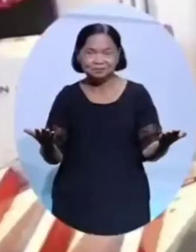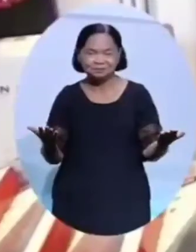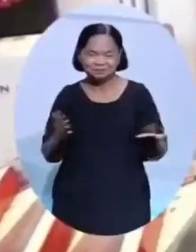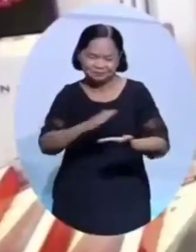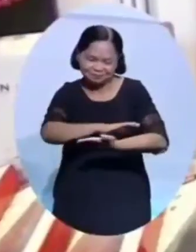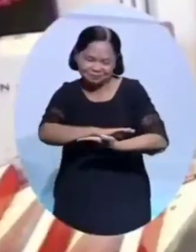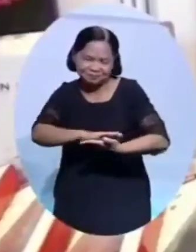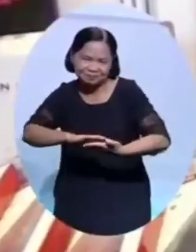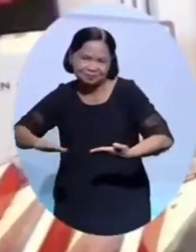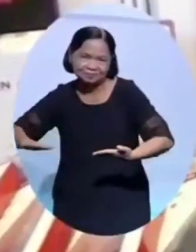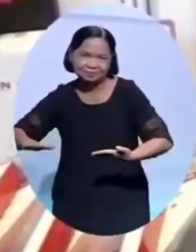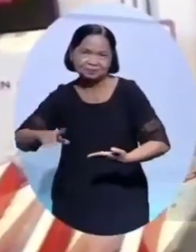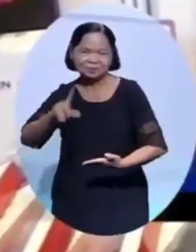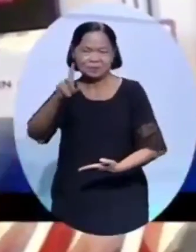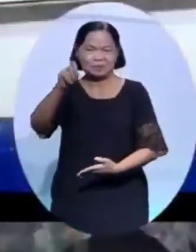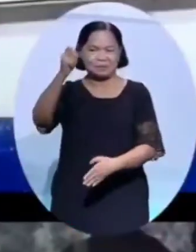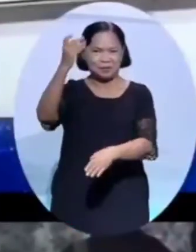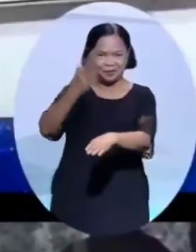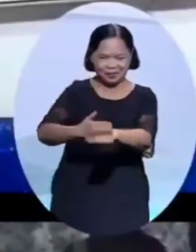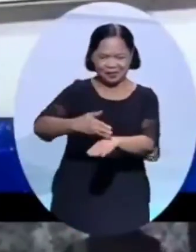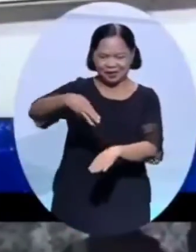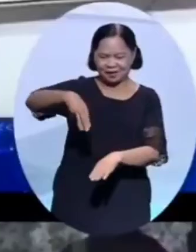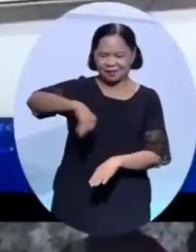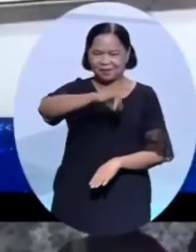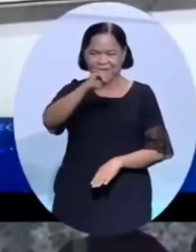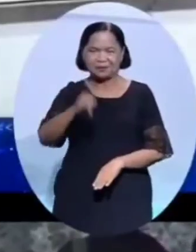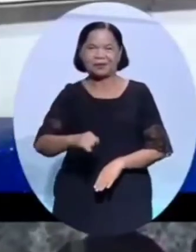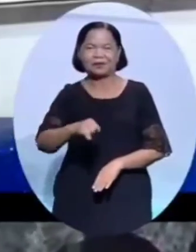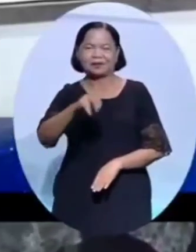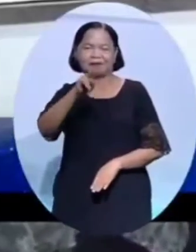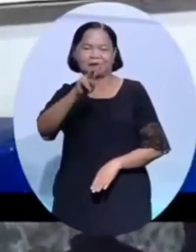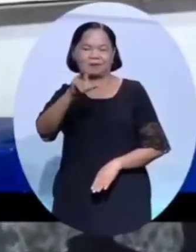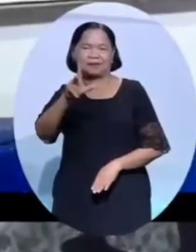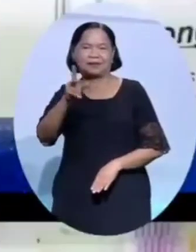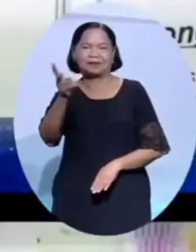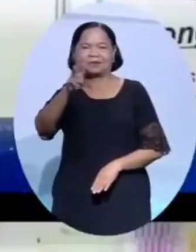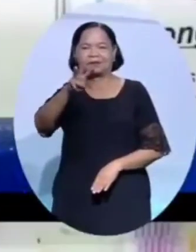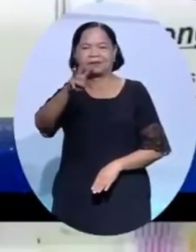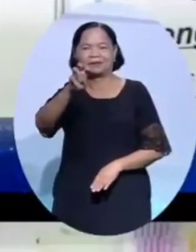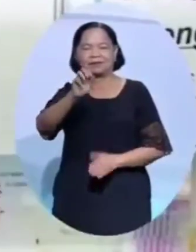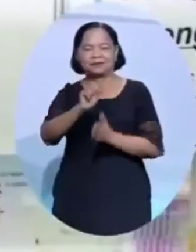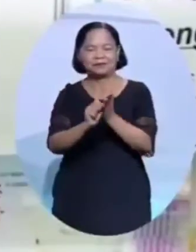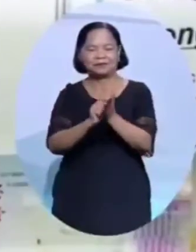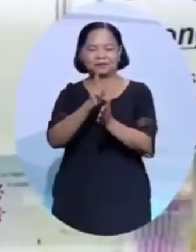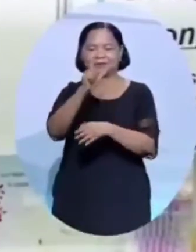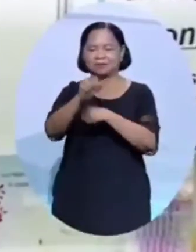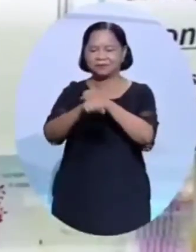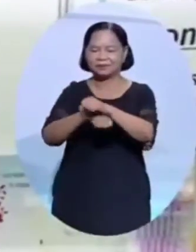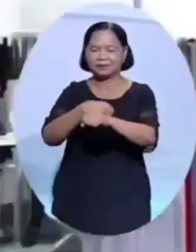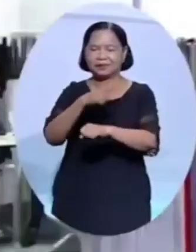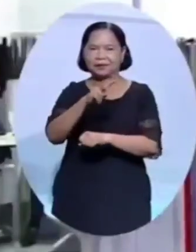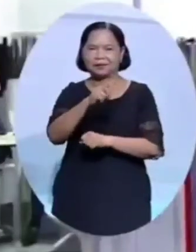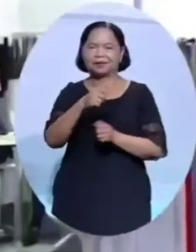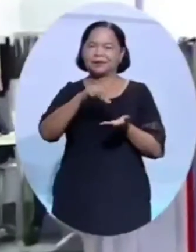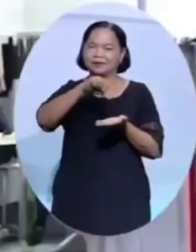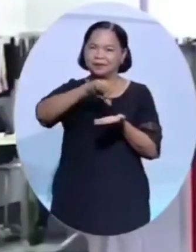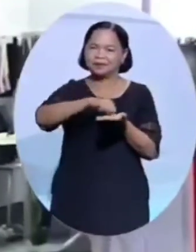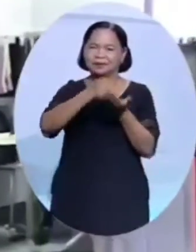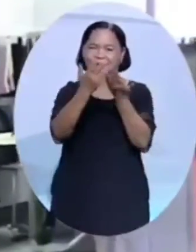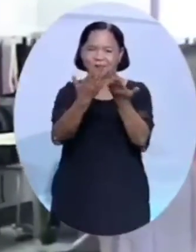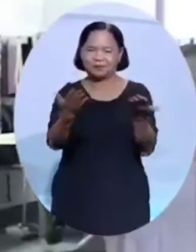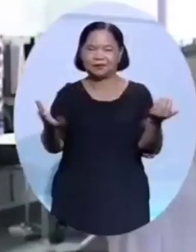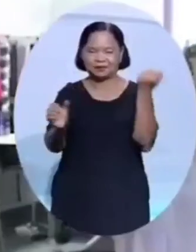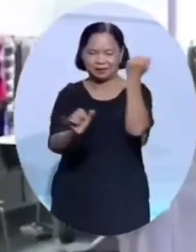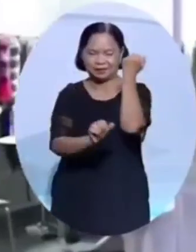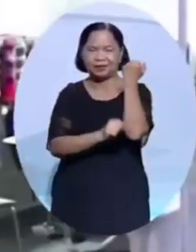có quy mô diện tích gian hàng lên gần 10.000 mét vuông diễn ra từ ngày 27 đến ngày 30 tháng 7 năm 2022 tại trung tâm triển